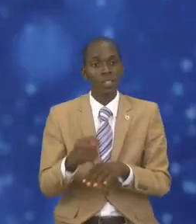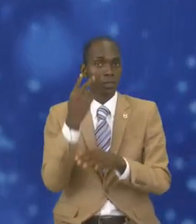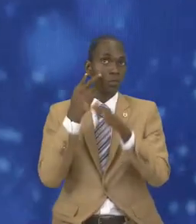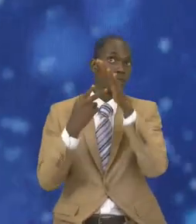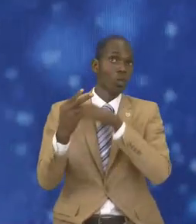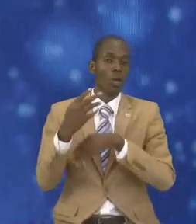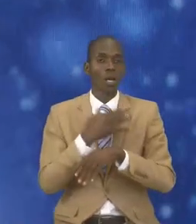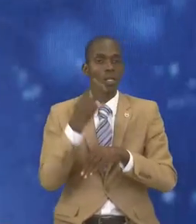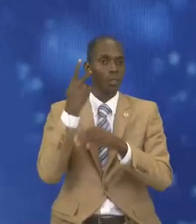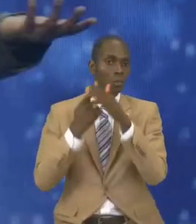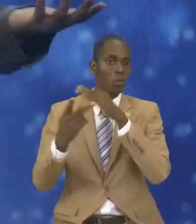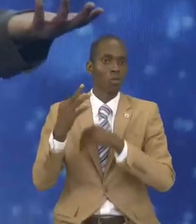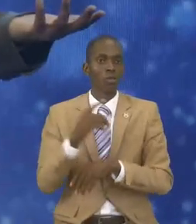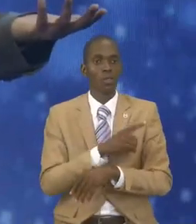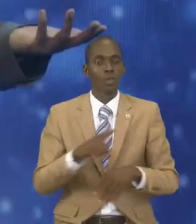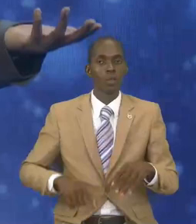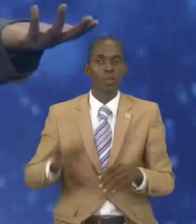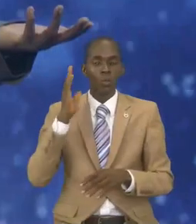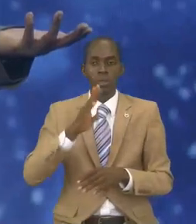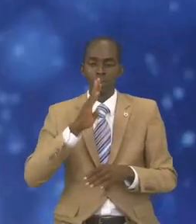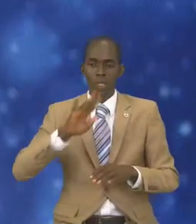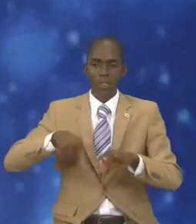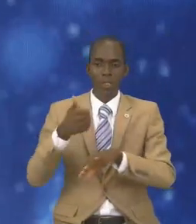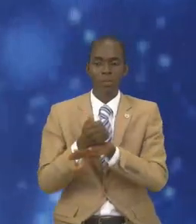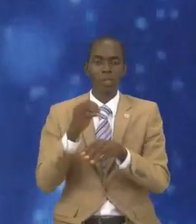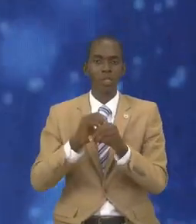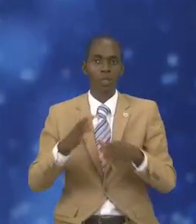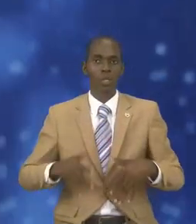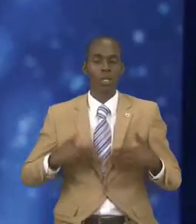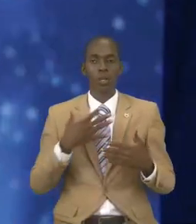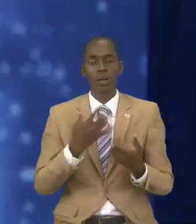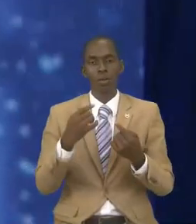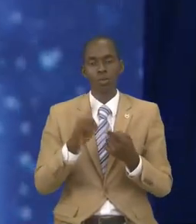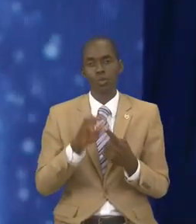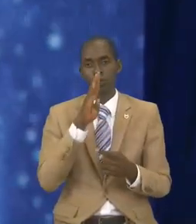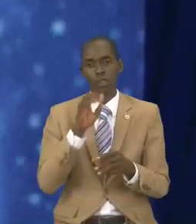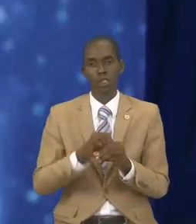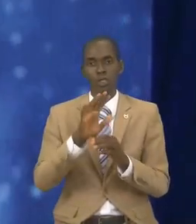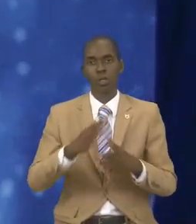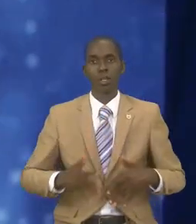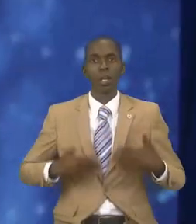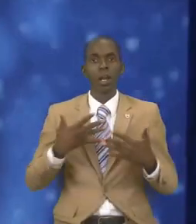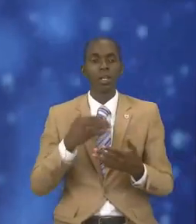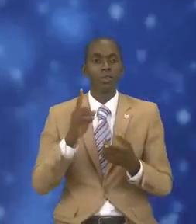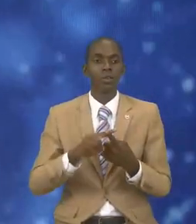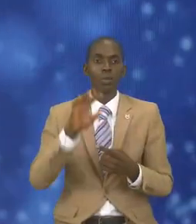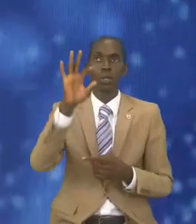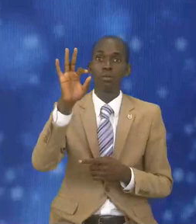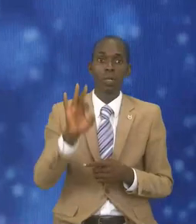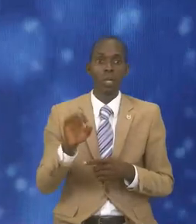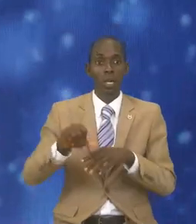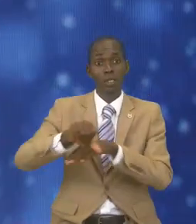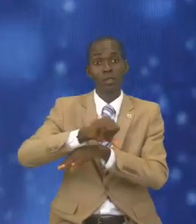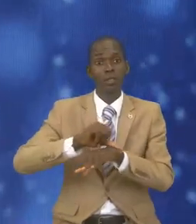prophétie. La prophétie du Seigneur soit scellée dans ta vie et accomplie dans ta vie pour oindre